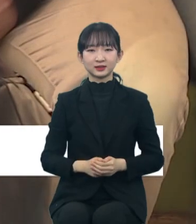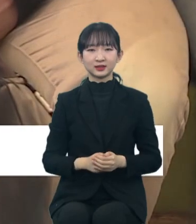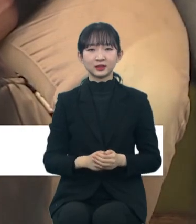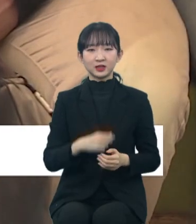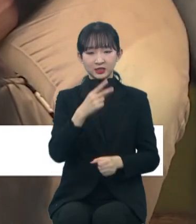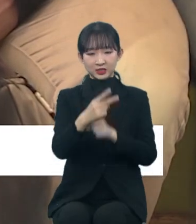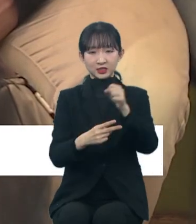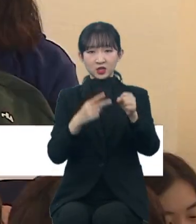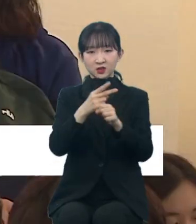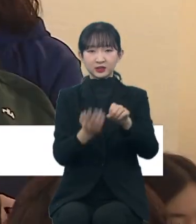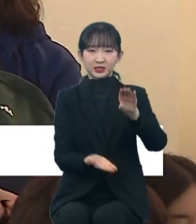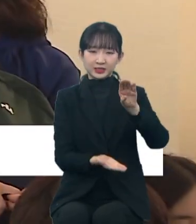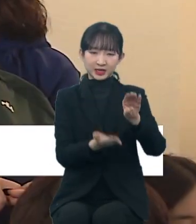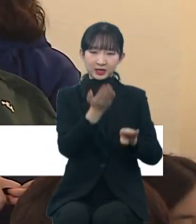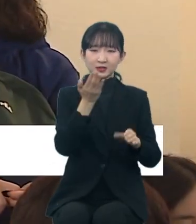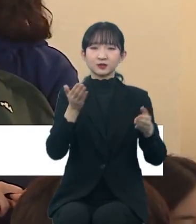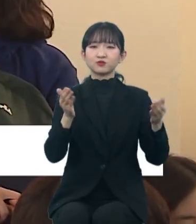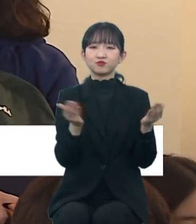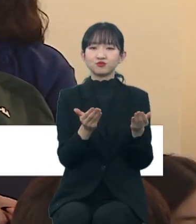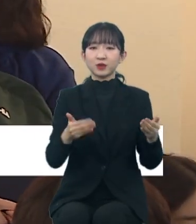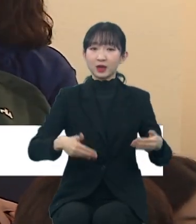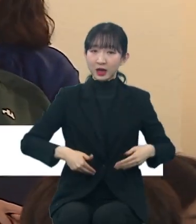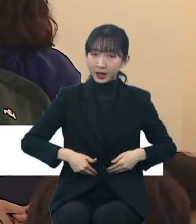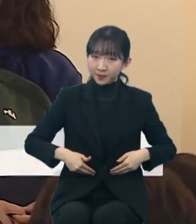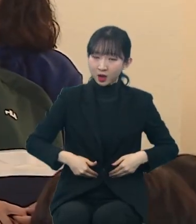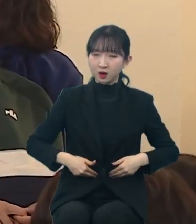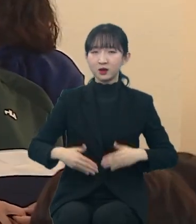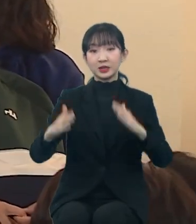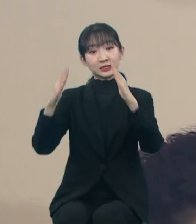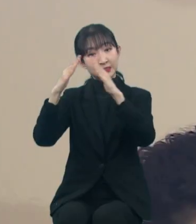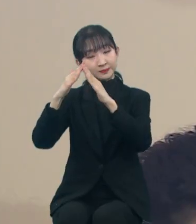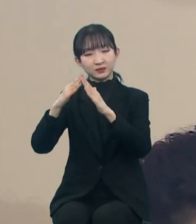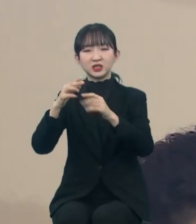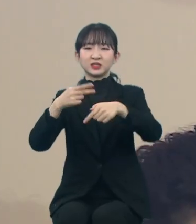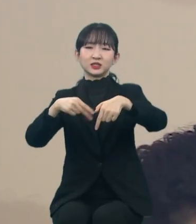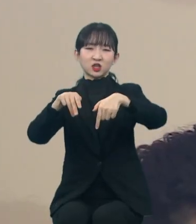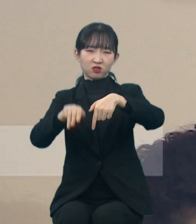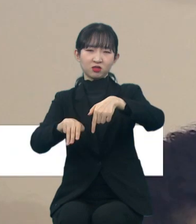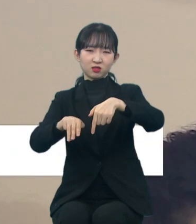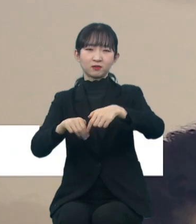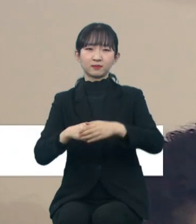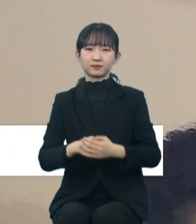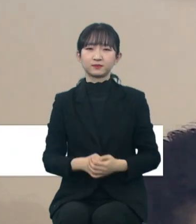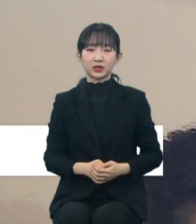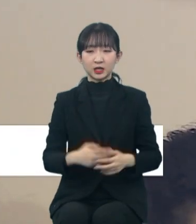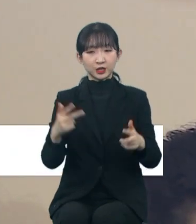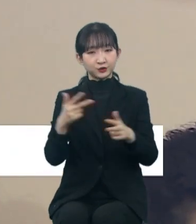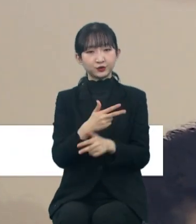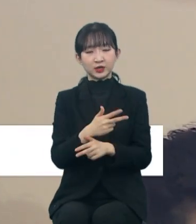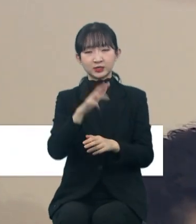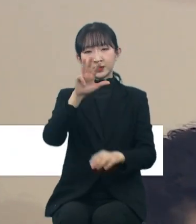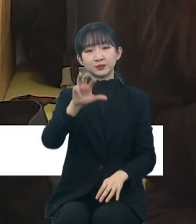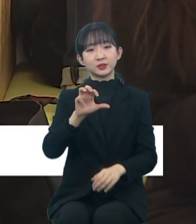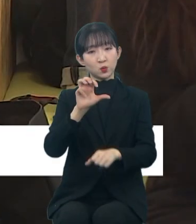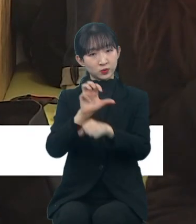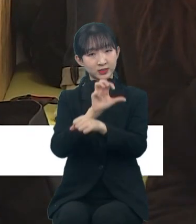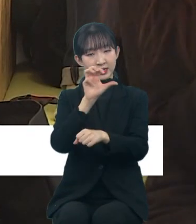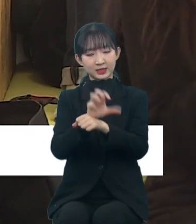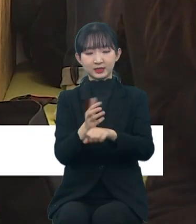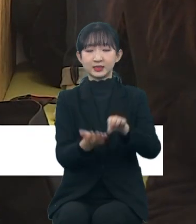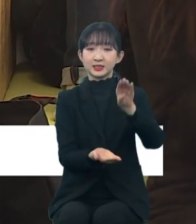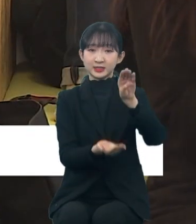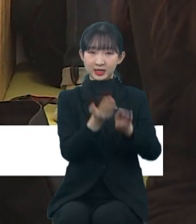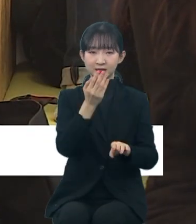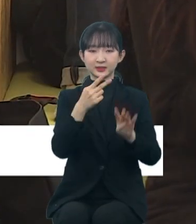2년 이상 근무해야 하고 현재 거주지가 인천이어야 합니다. 주당 근로시간은 35시간 이상, 4대 보험